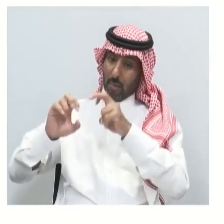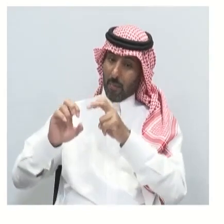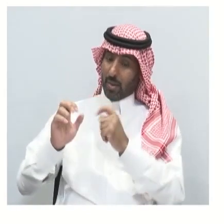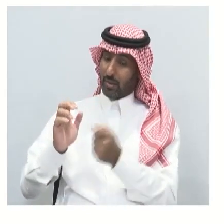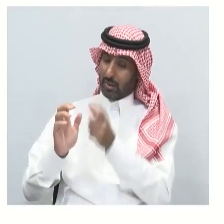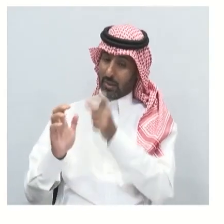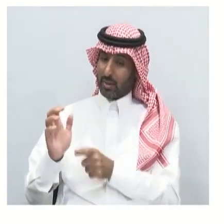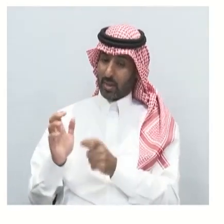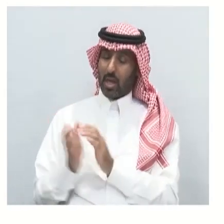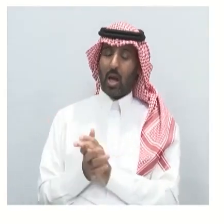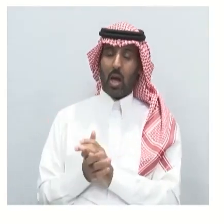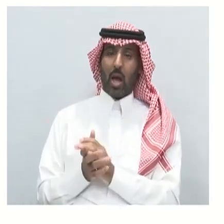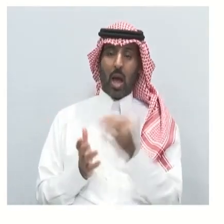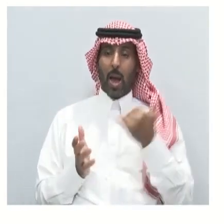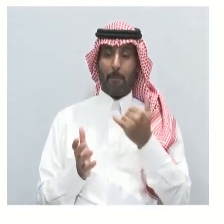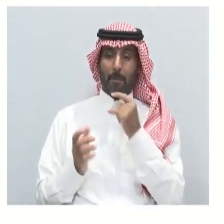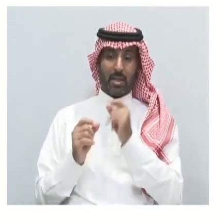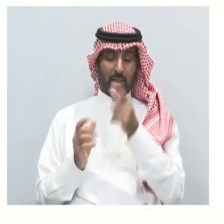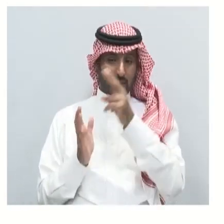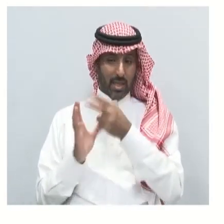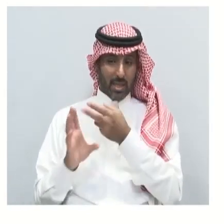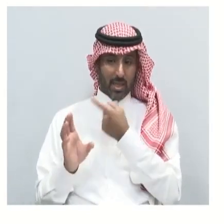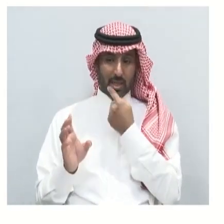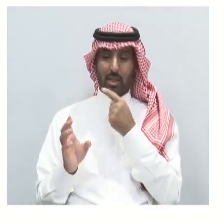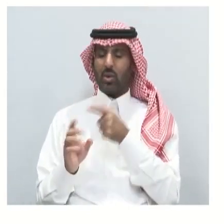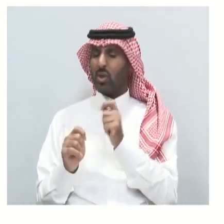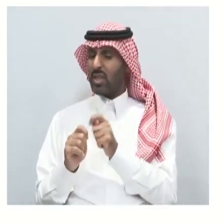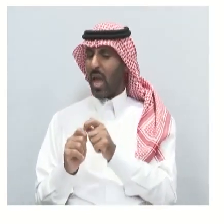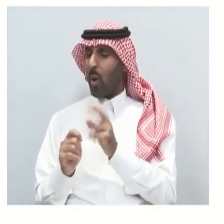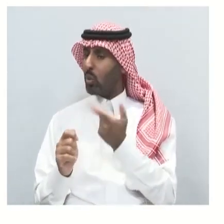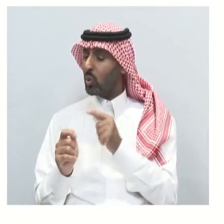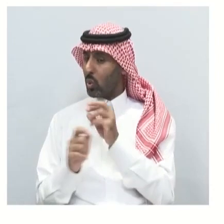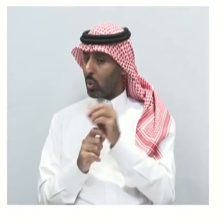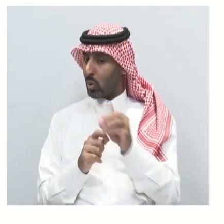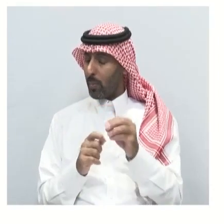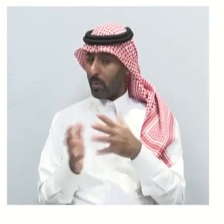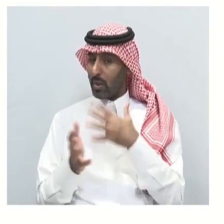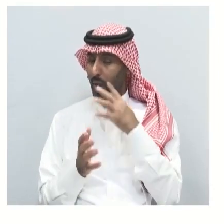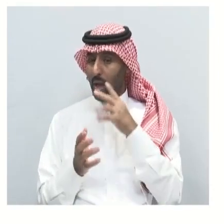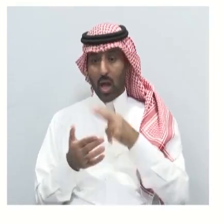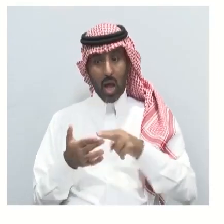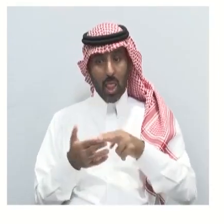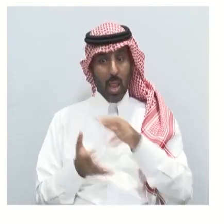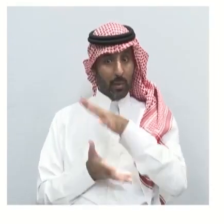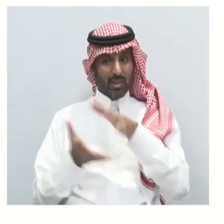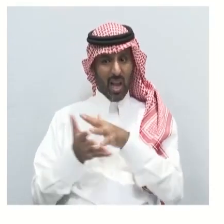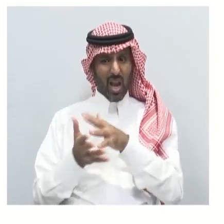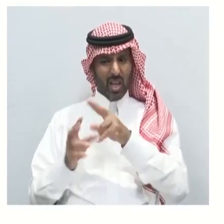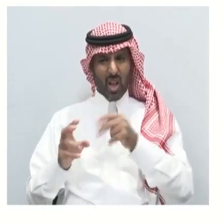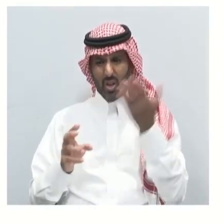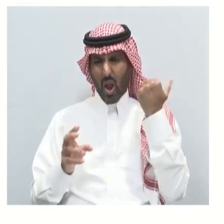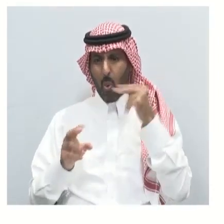استعرض طبعا الباحث ابرز النتائج عليه هنا ان يسرد ما يقترحه من حلول تجاه المشكله التي بحثها بجوانبها